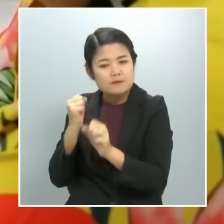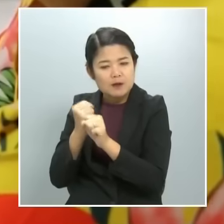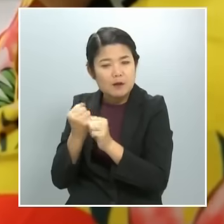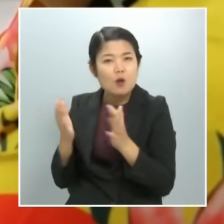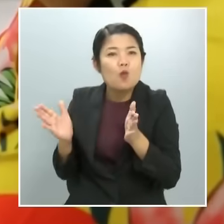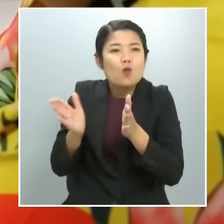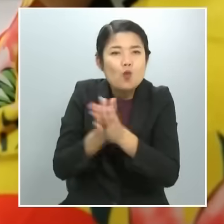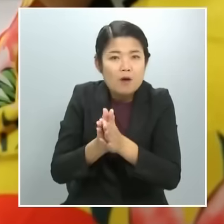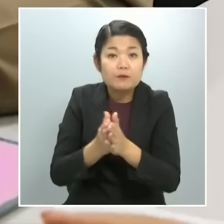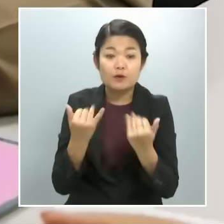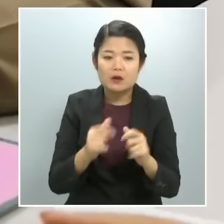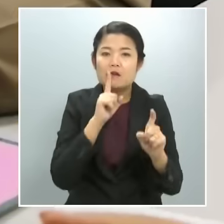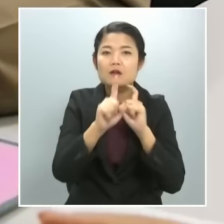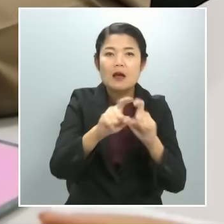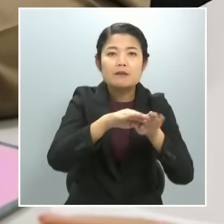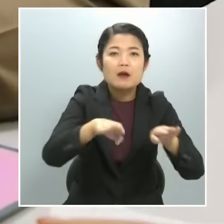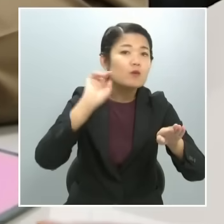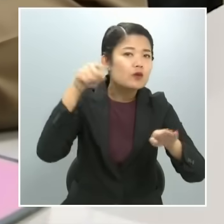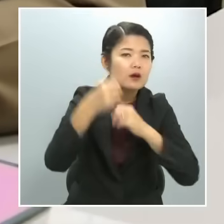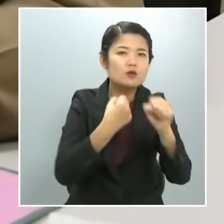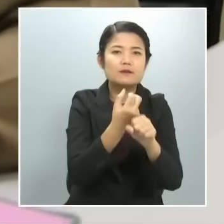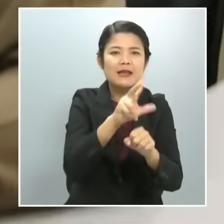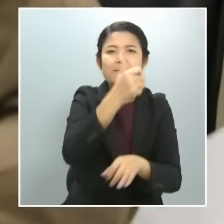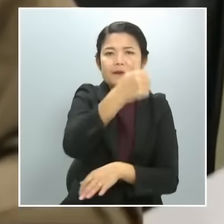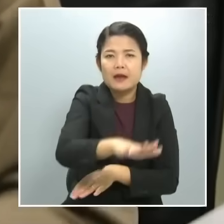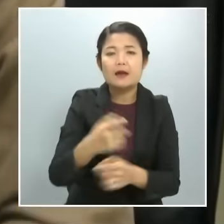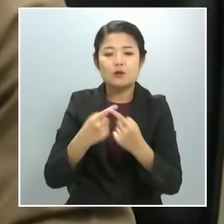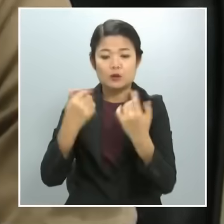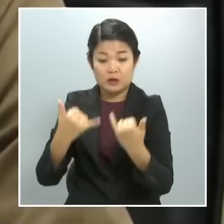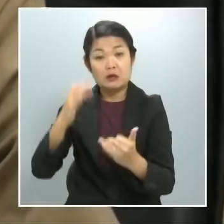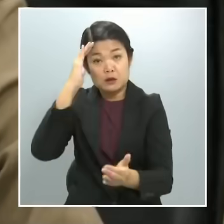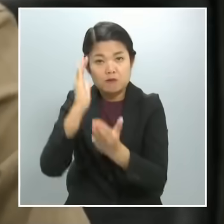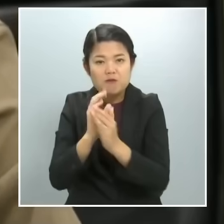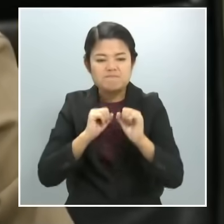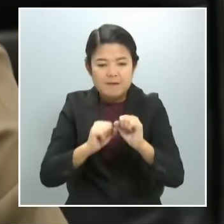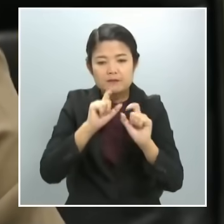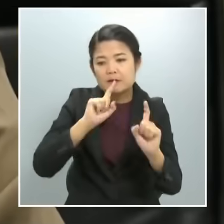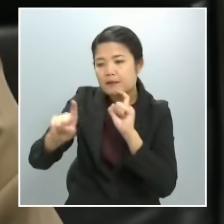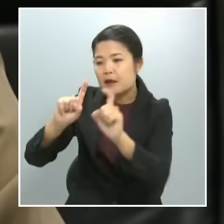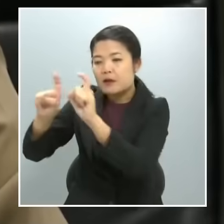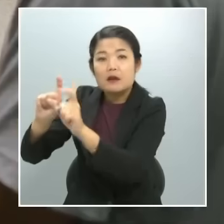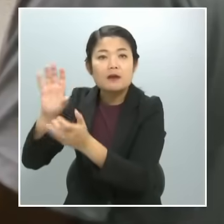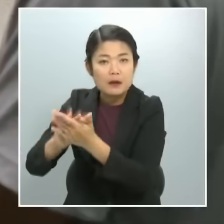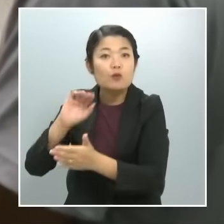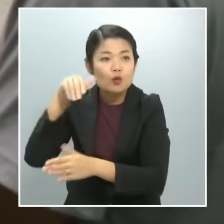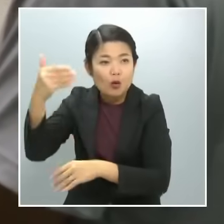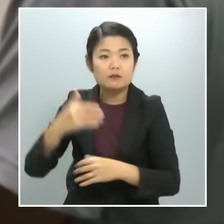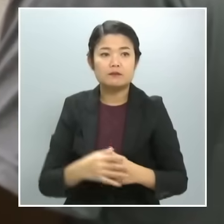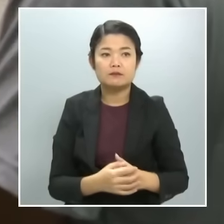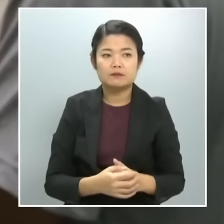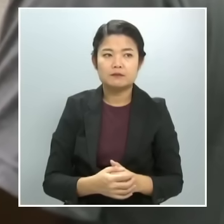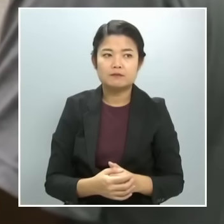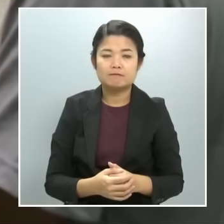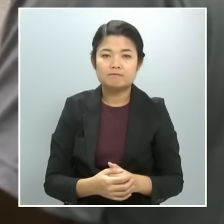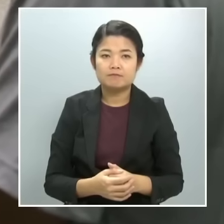ปากคามน้องวัย 13ไม่ได้แต่ว่าตำรวจไม่ได้นิ่งนอนใจเดี๋ยวเร่งสืบสวนสอบสวนส่วนอื่นไปก่อนหึค่ะ่า